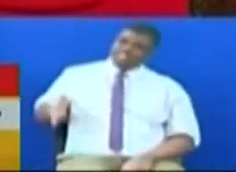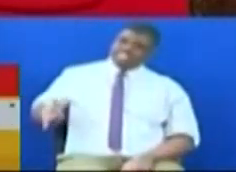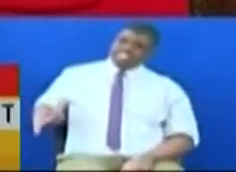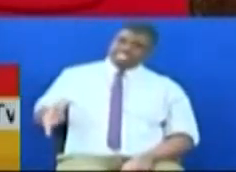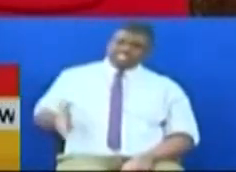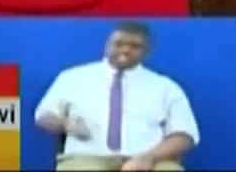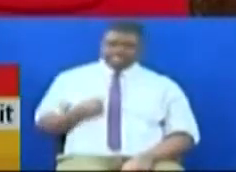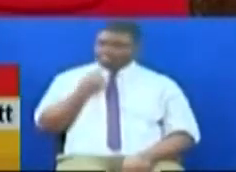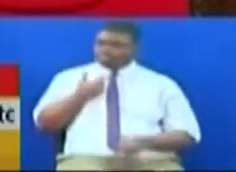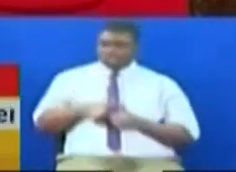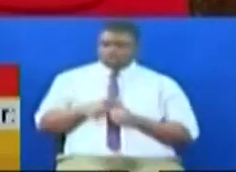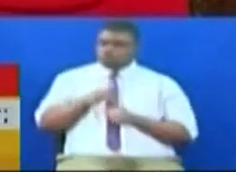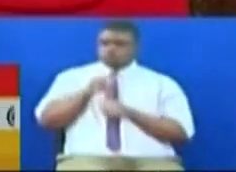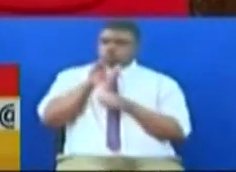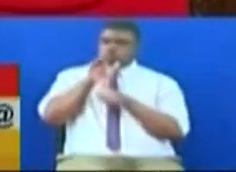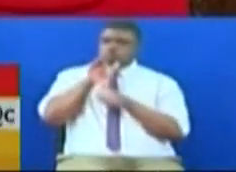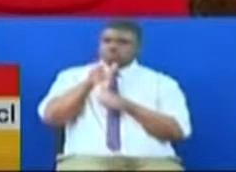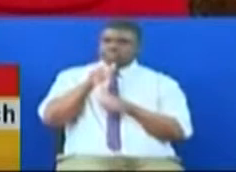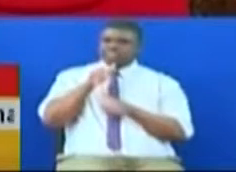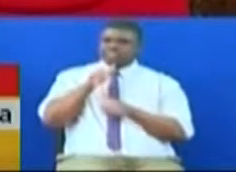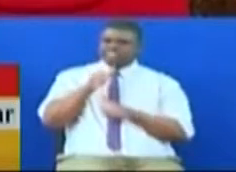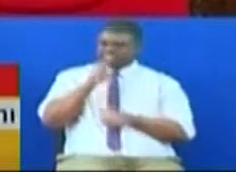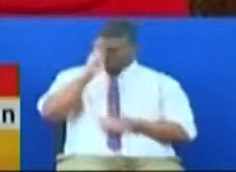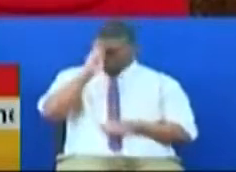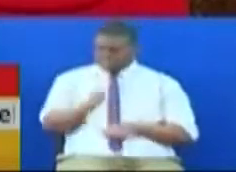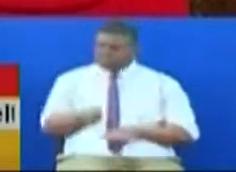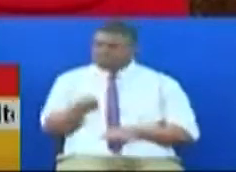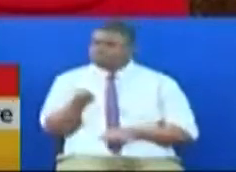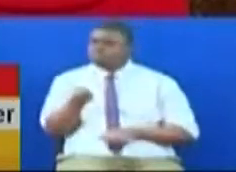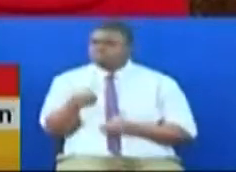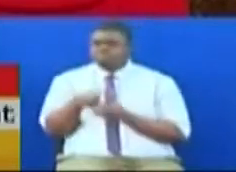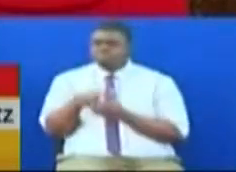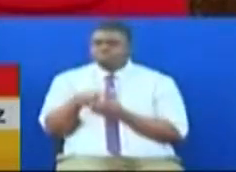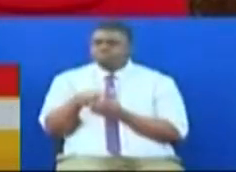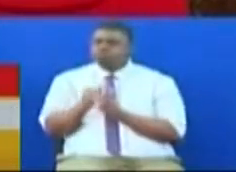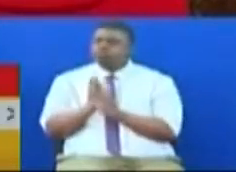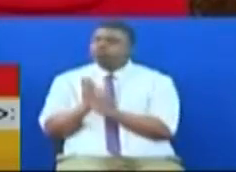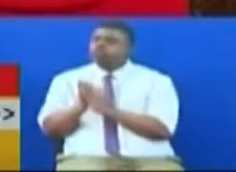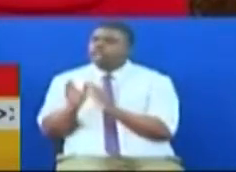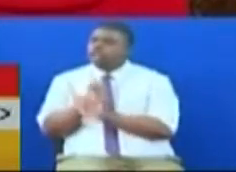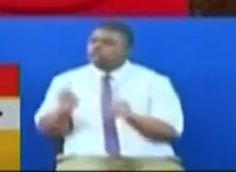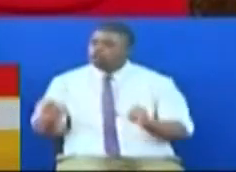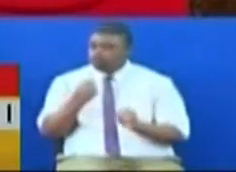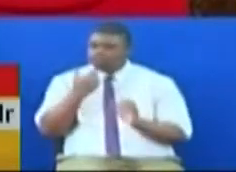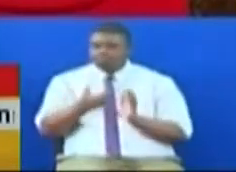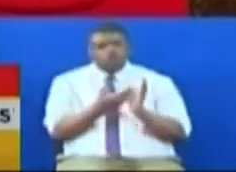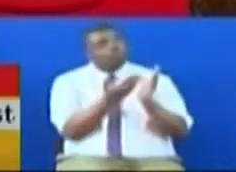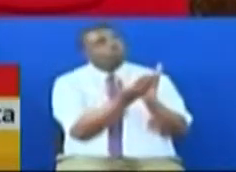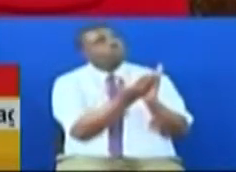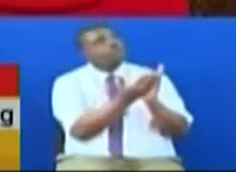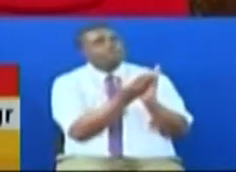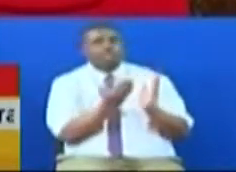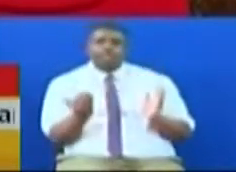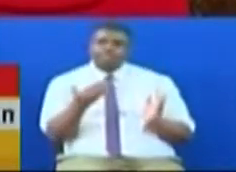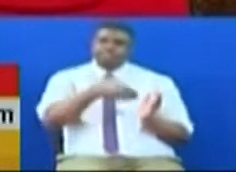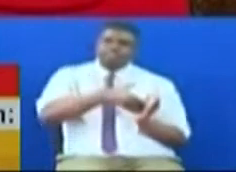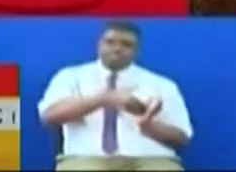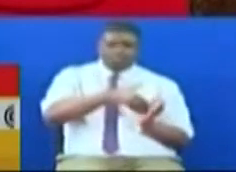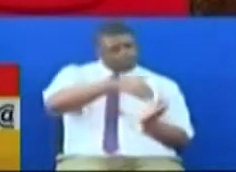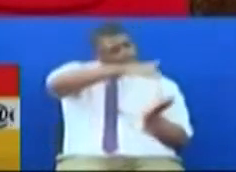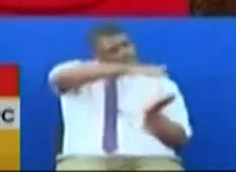fadhila kama tutoweza kusema neno la shukrani kwake, na tunaendelea kumuombea ili aweze kutimiza na kutufikisha kule